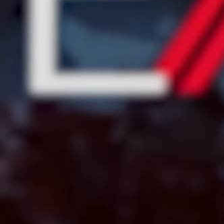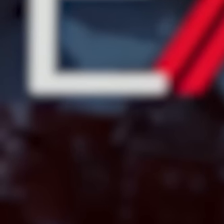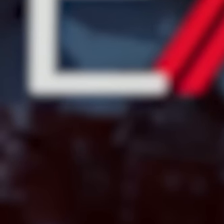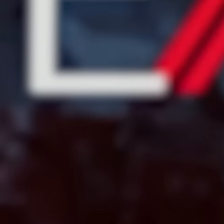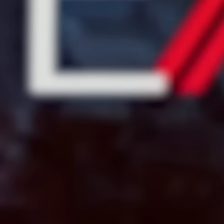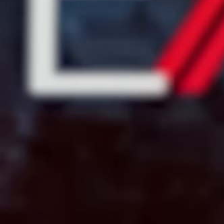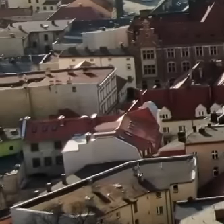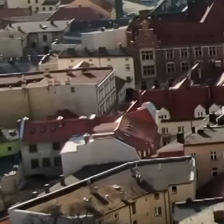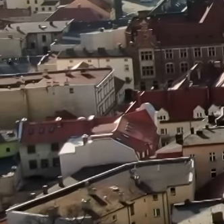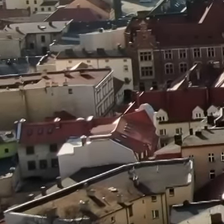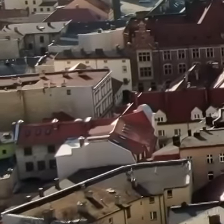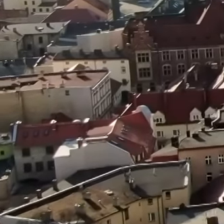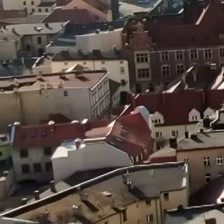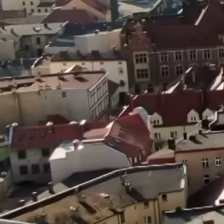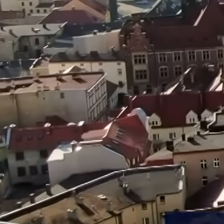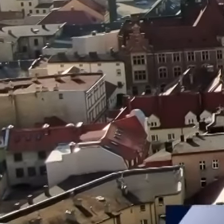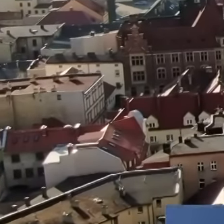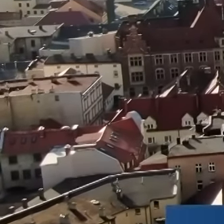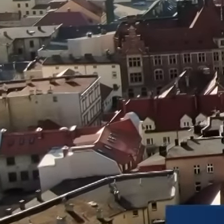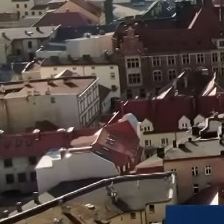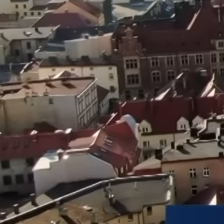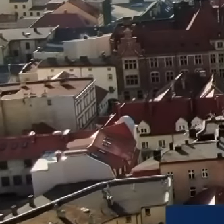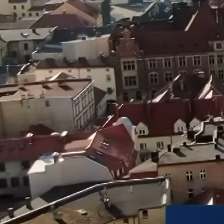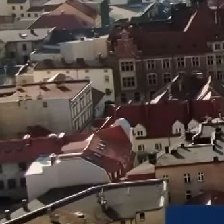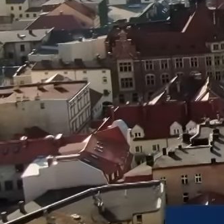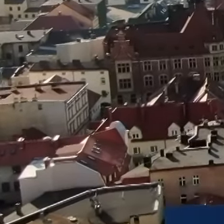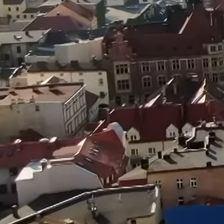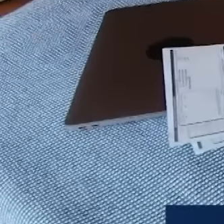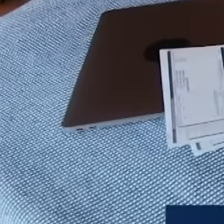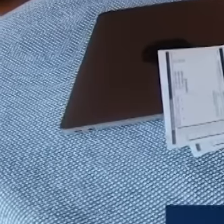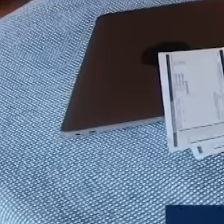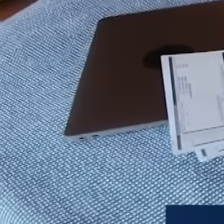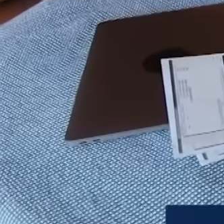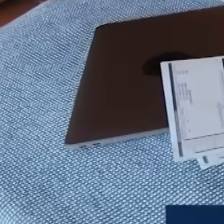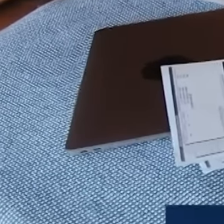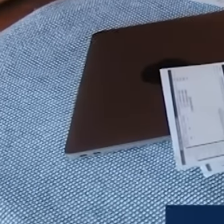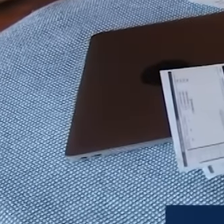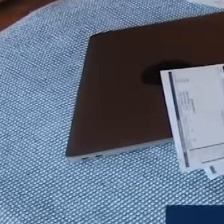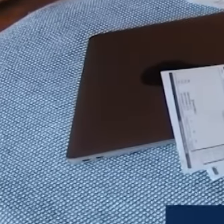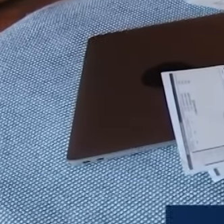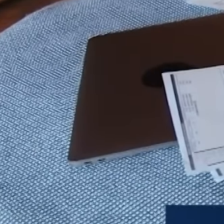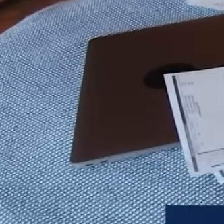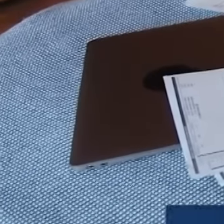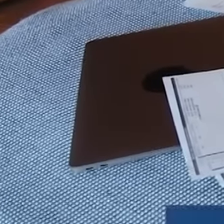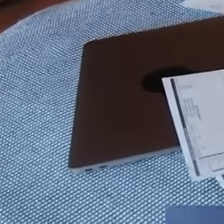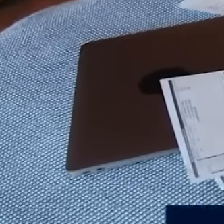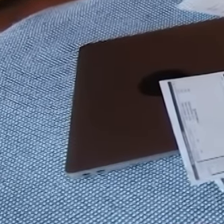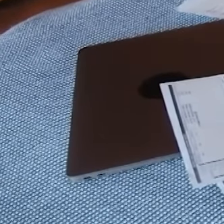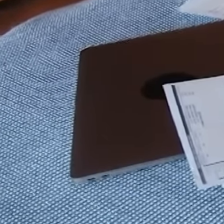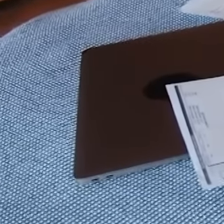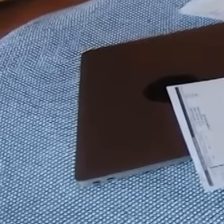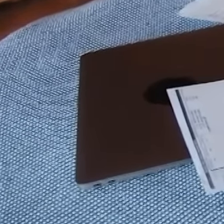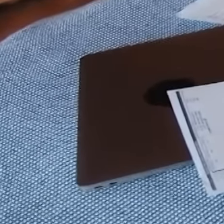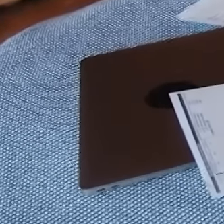Sprawiedliwości. Podwyżki zauważają chyba wszyscy Polacy, ale nie tak miało być. Jeszcze w kampanii wyborczej Donald Tusk nie mówił o podwyżkach.